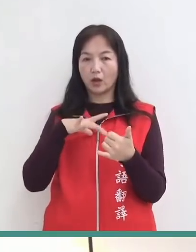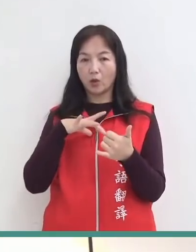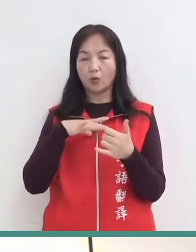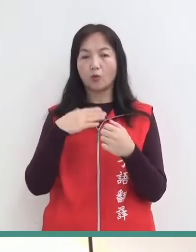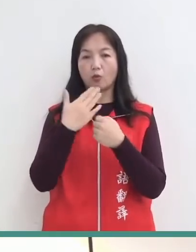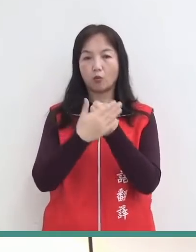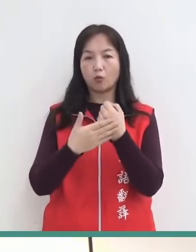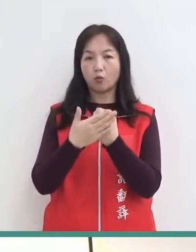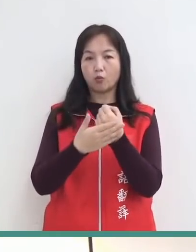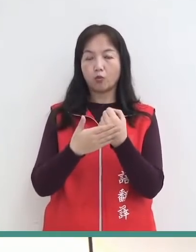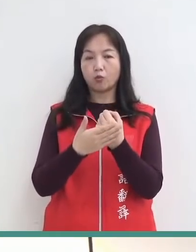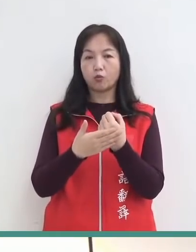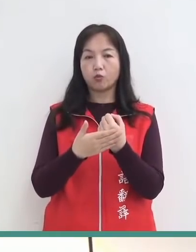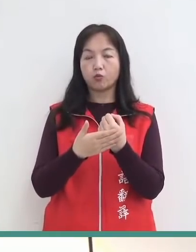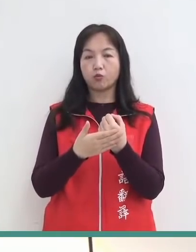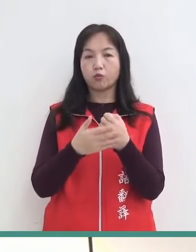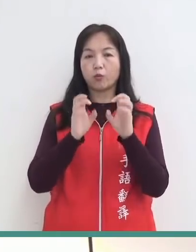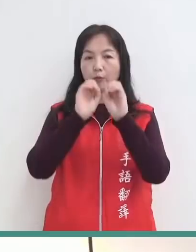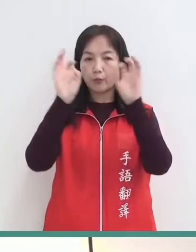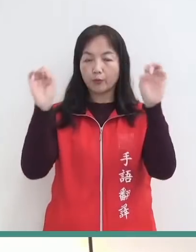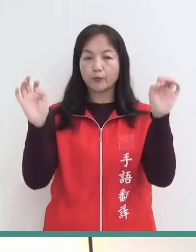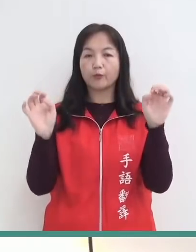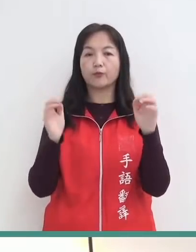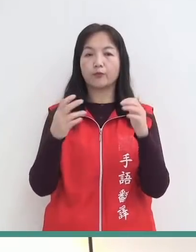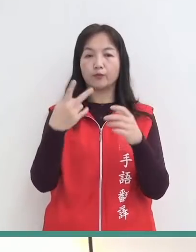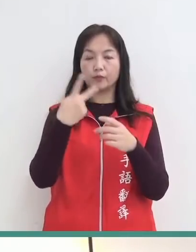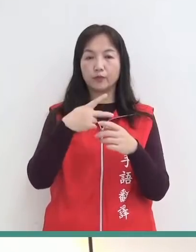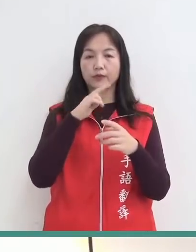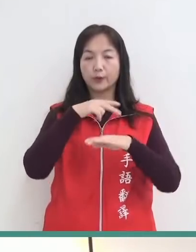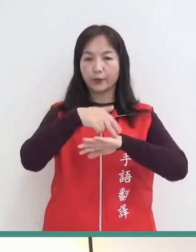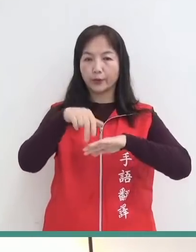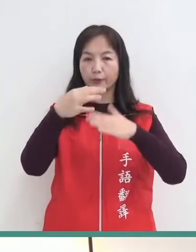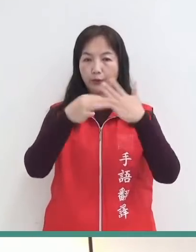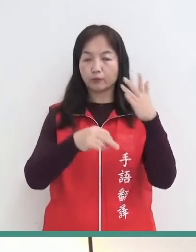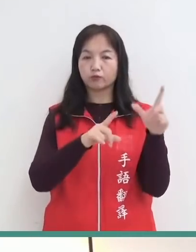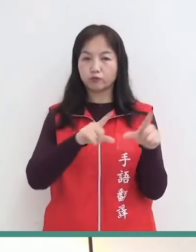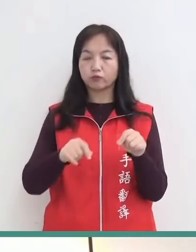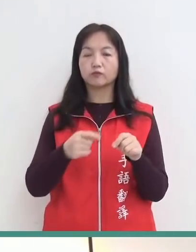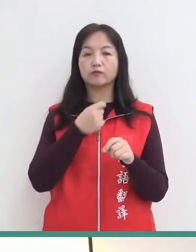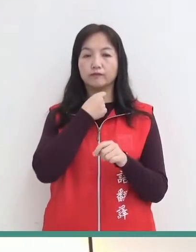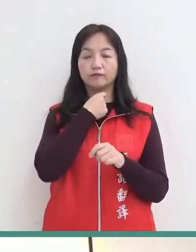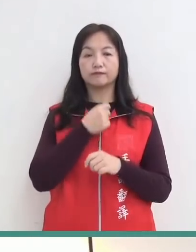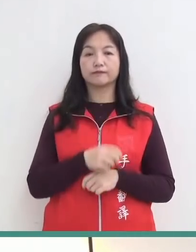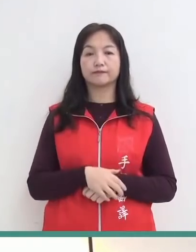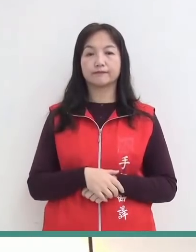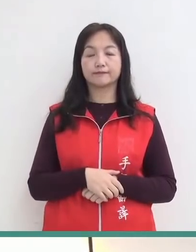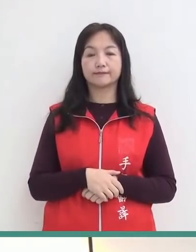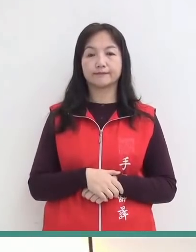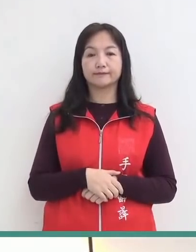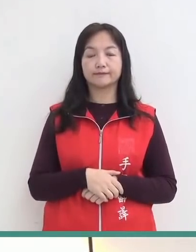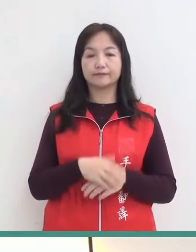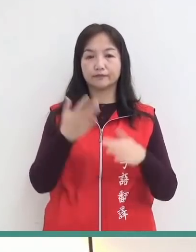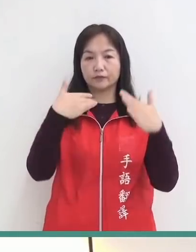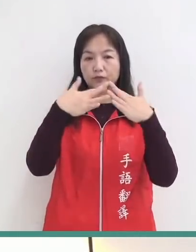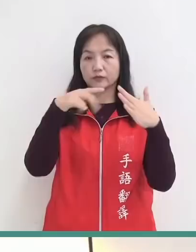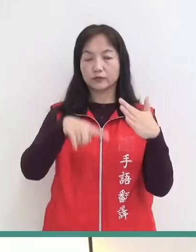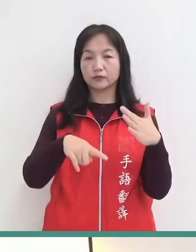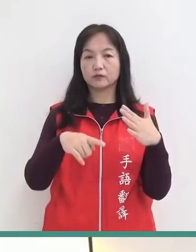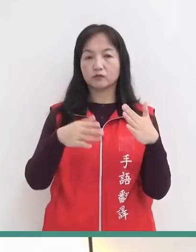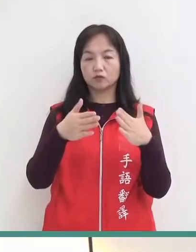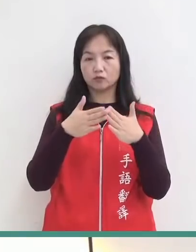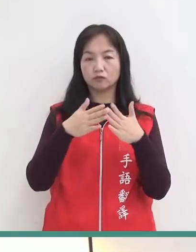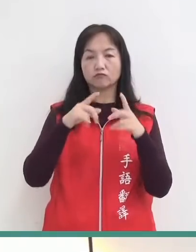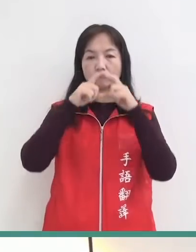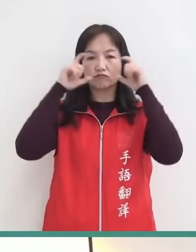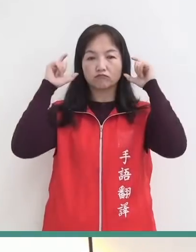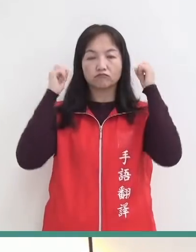的这个宣导以及规范的要求。然后学校现在也是要全